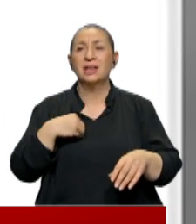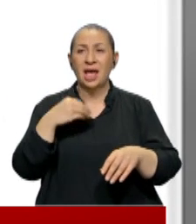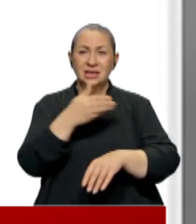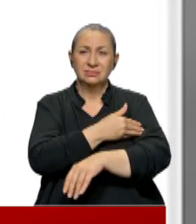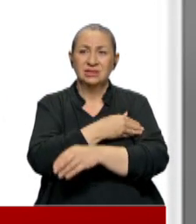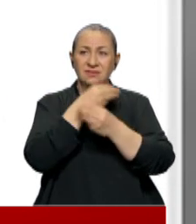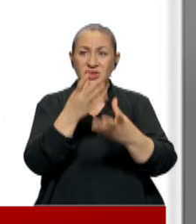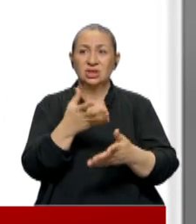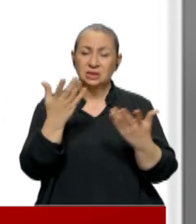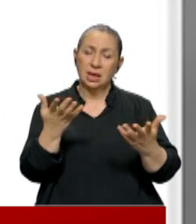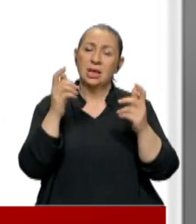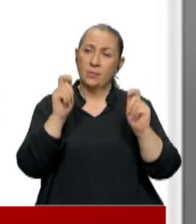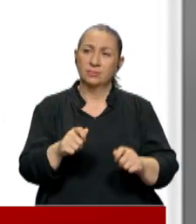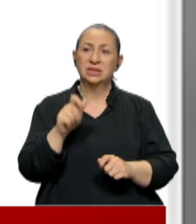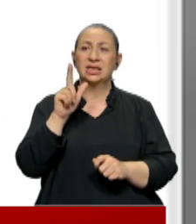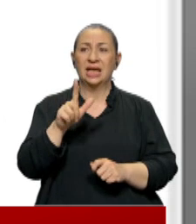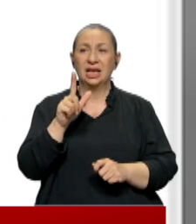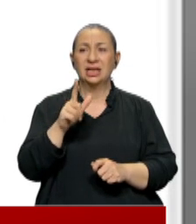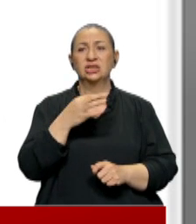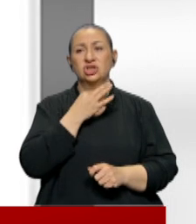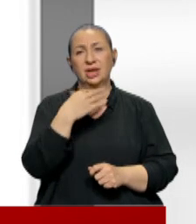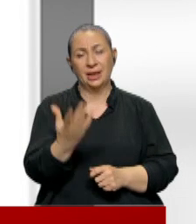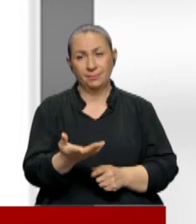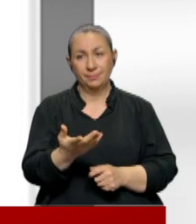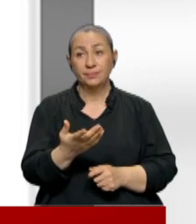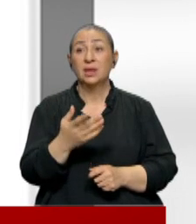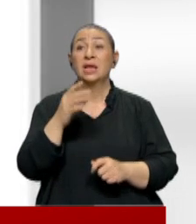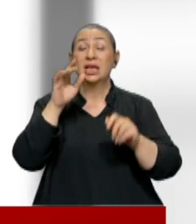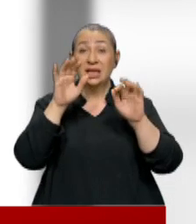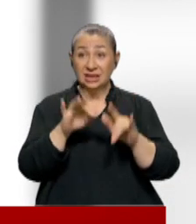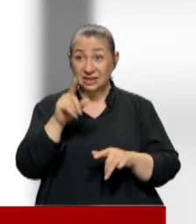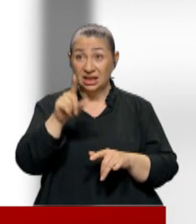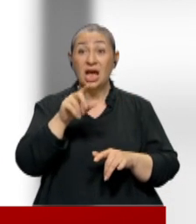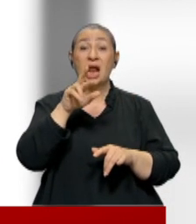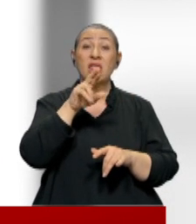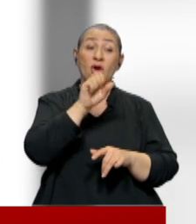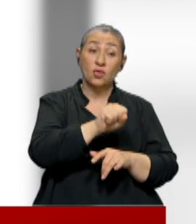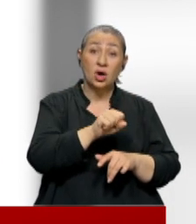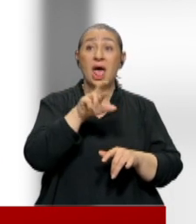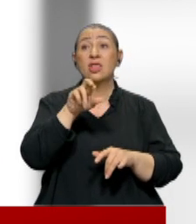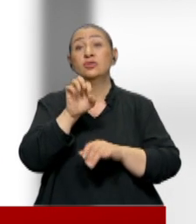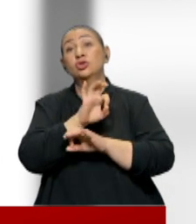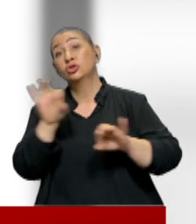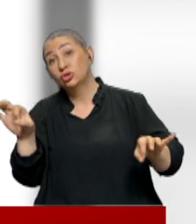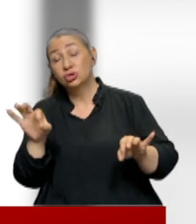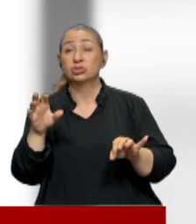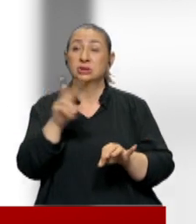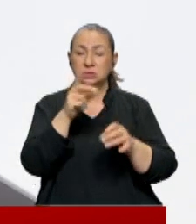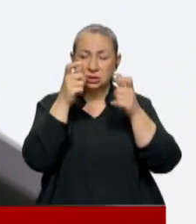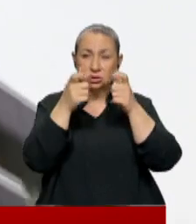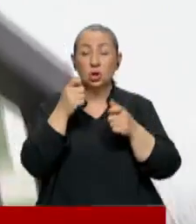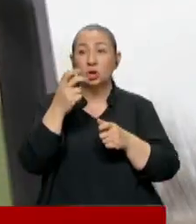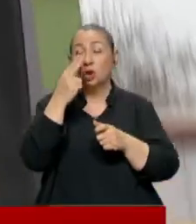sunulacaktır şeklinde uygulanmasını gereğini rica ederim yazıda da randevulu randevusuz vurgusu dikkat çekti